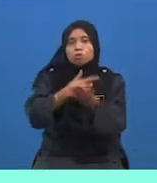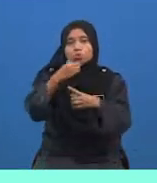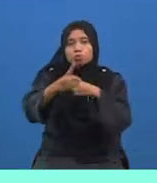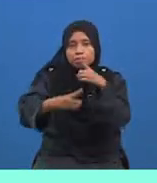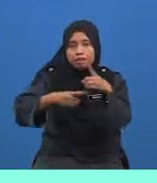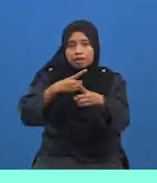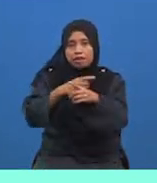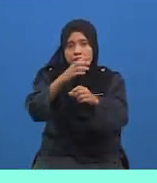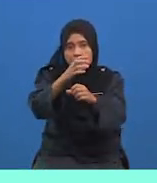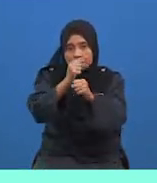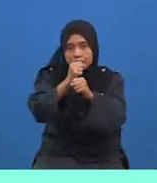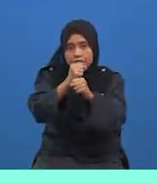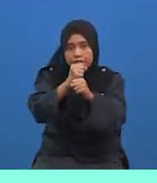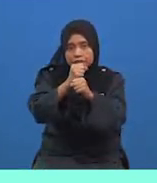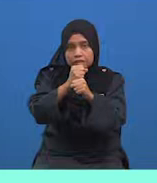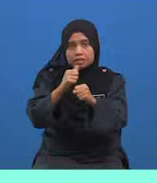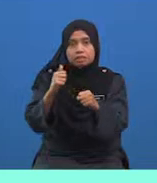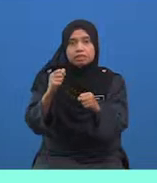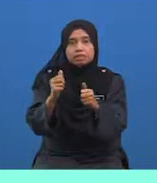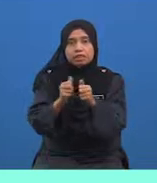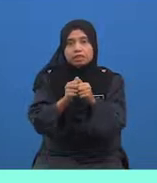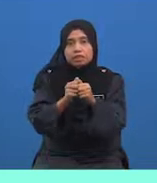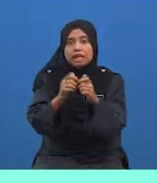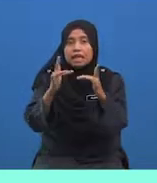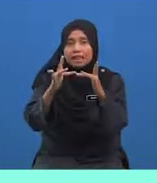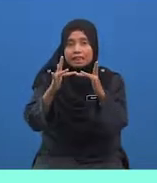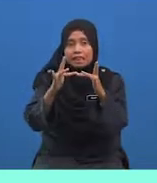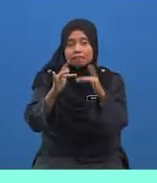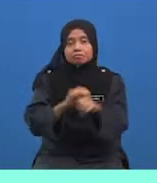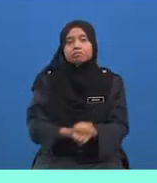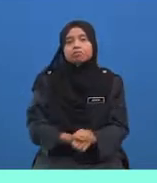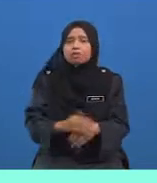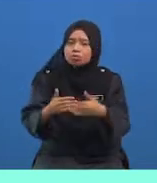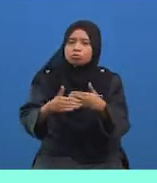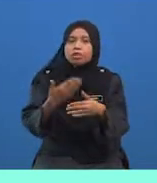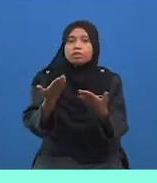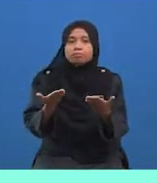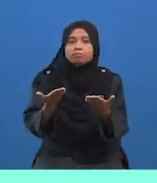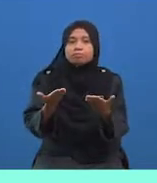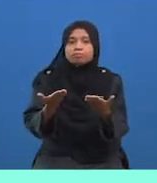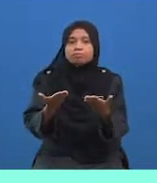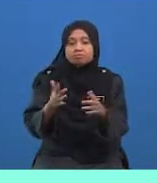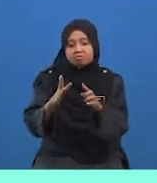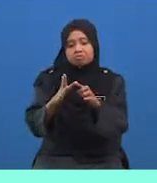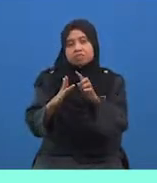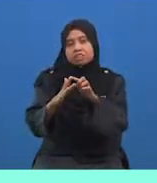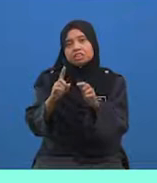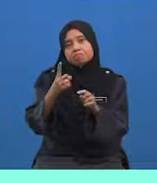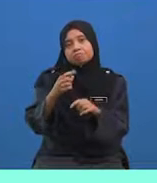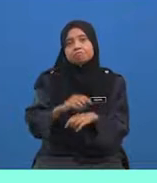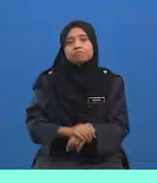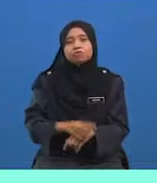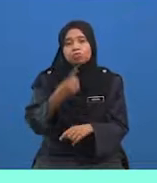dapat diperoleh dengan melayari internet. Ha, mudah kan? Hujung jari sahaja